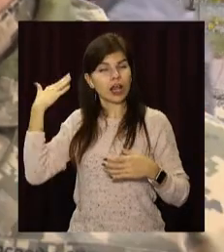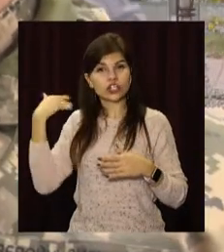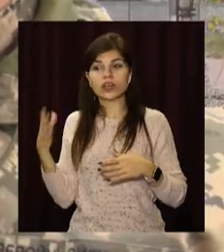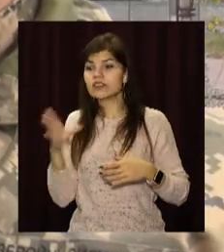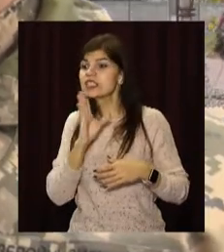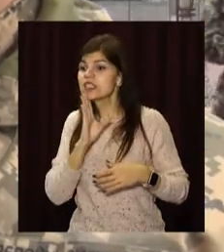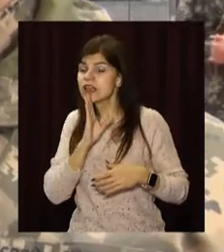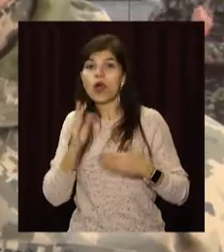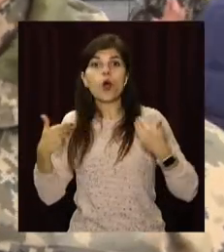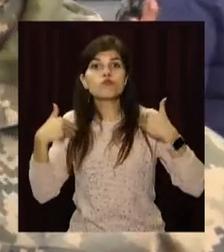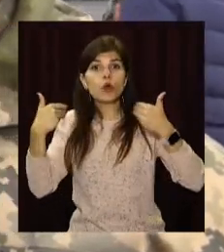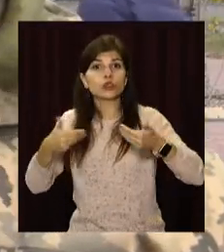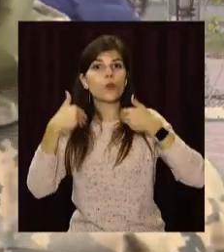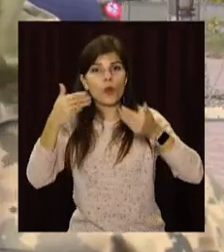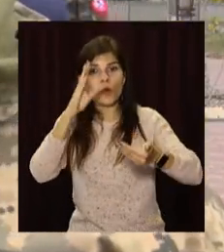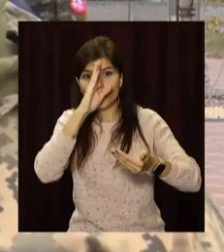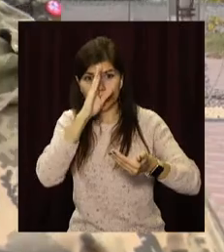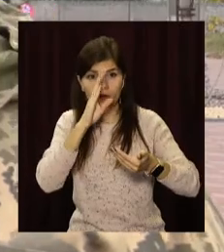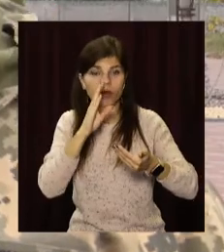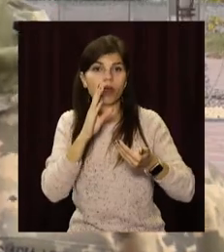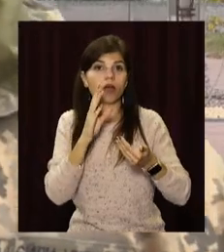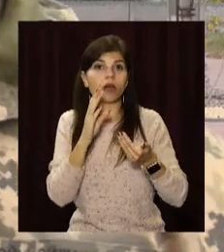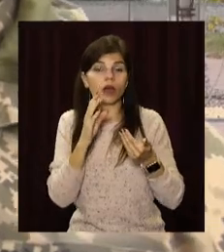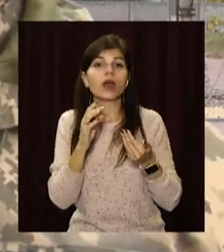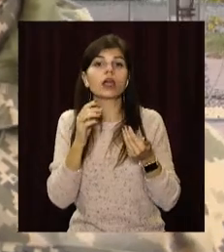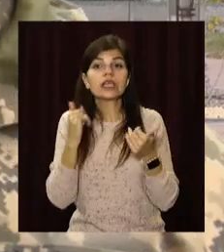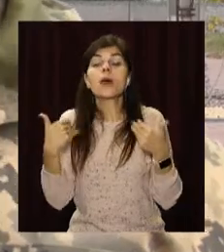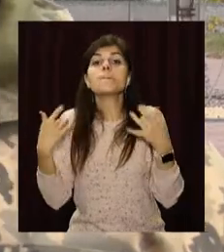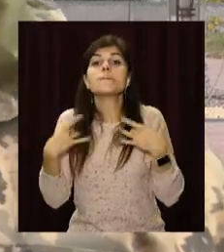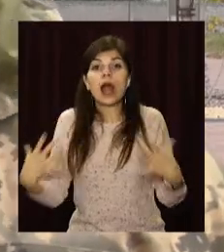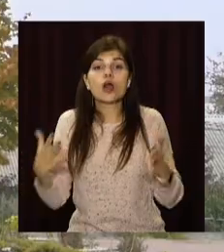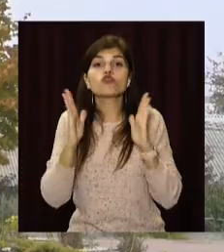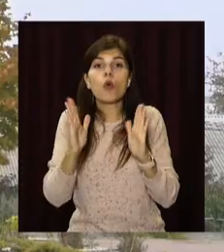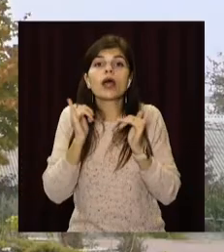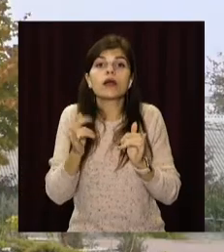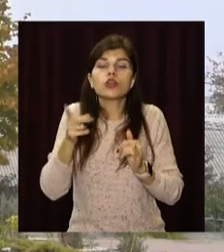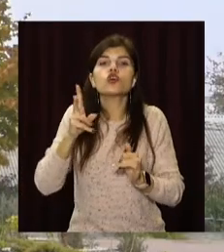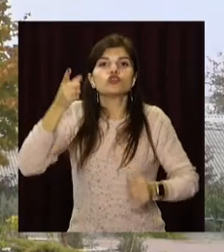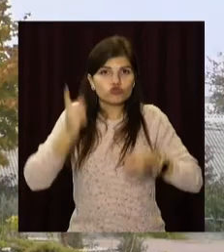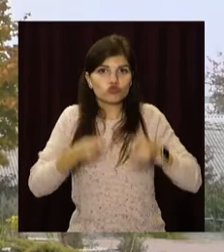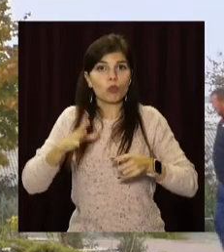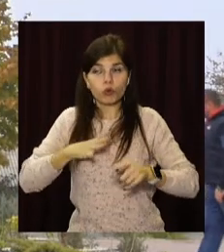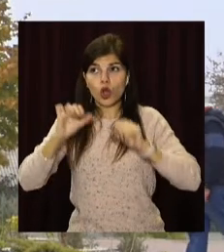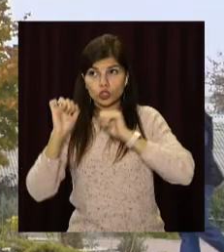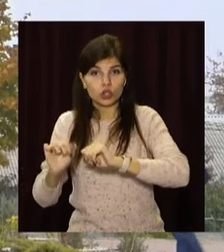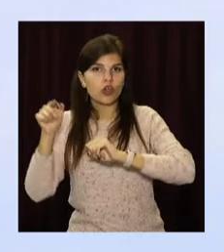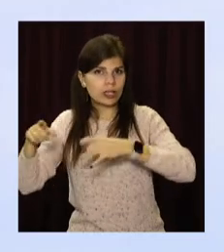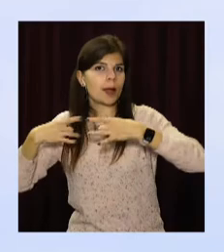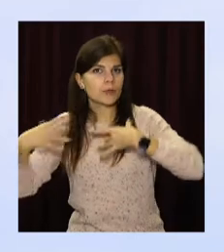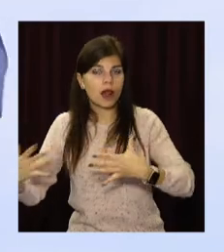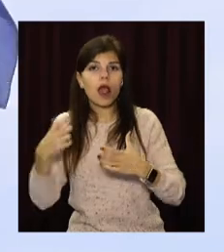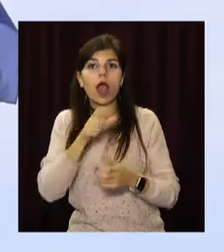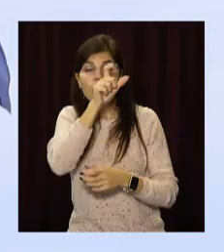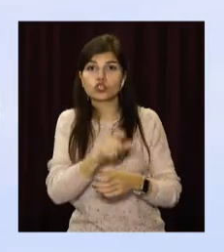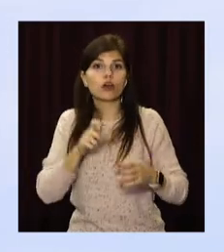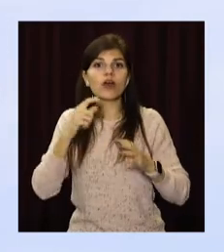чоловіків, а стає лише святом тільки для тих, хто дійсно захищає свою батьківщину. На честь тих, хто захищав і захищає Україну